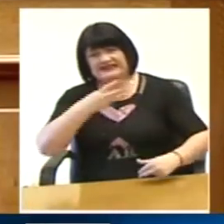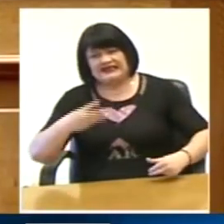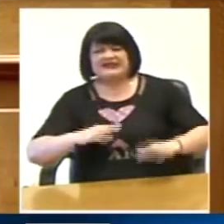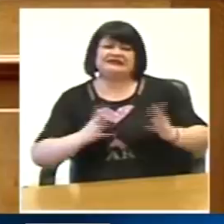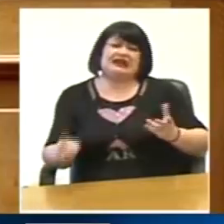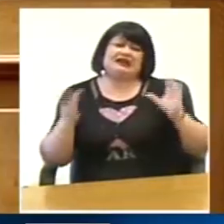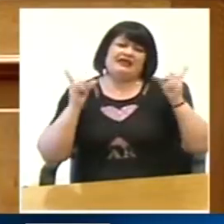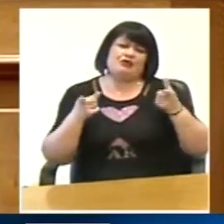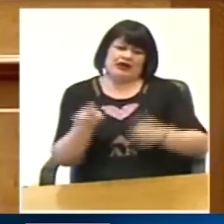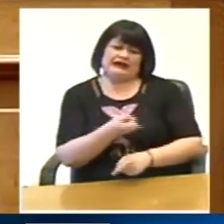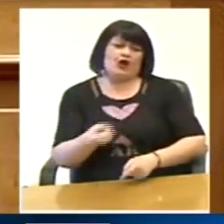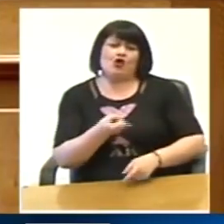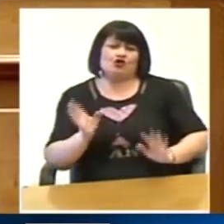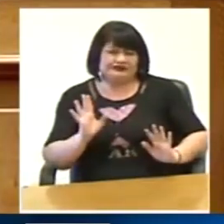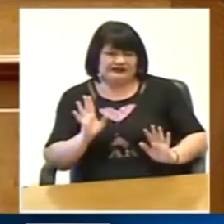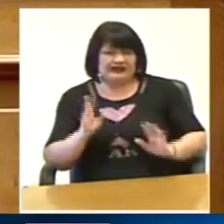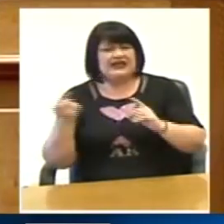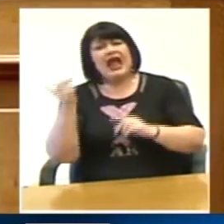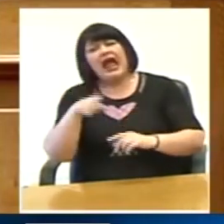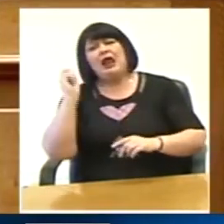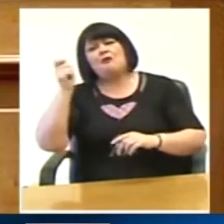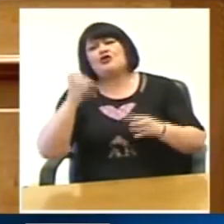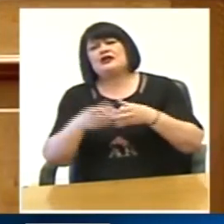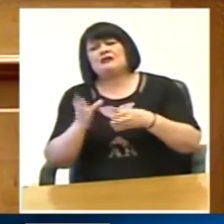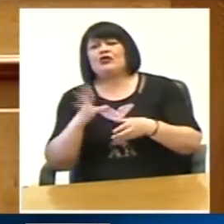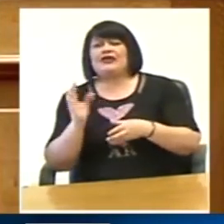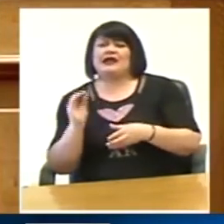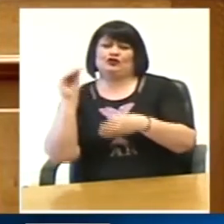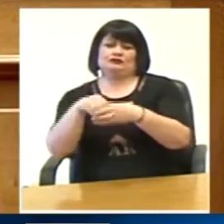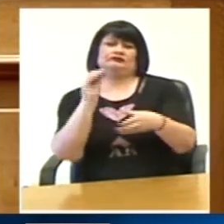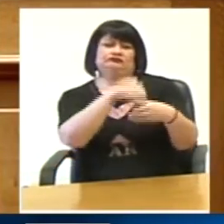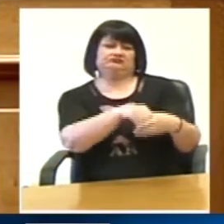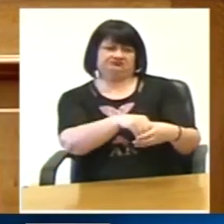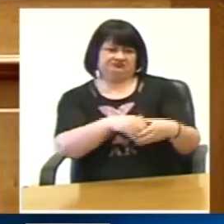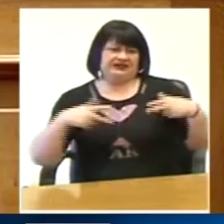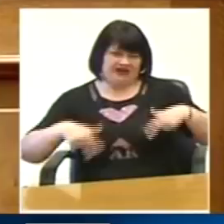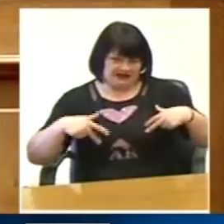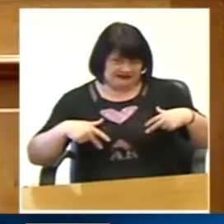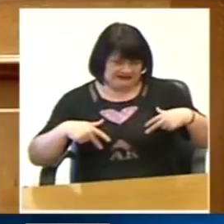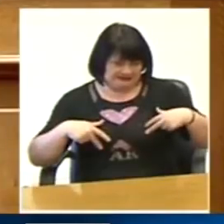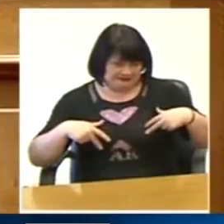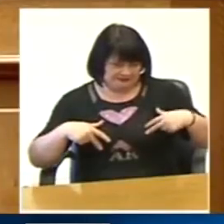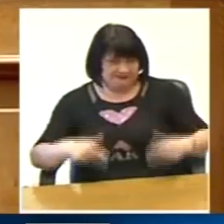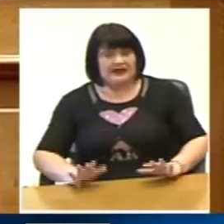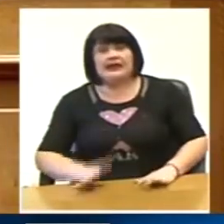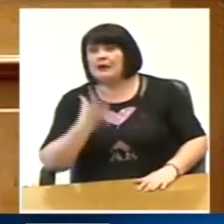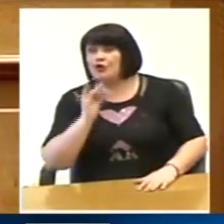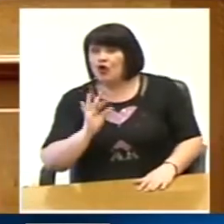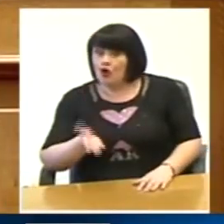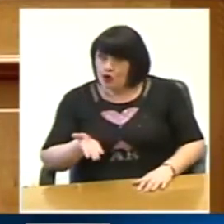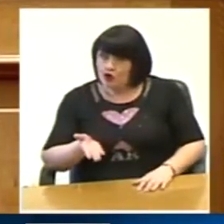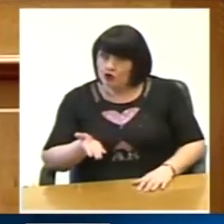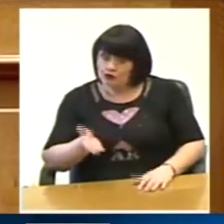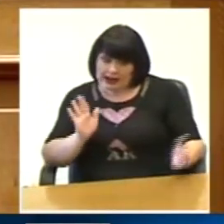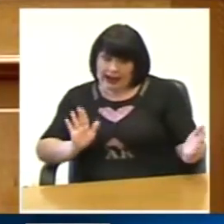Νέας Δημοκρατίας, ή το διαφόρων άλλων πρόθυμων που θέλουν να στηρίξουν τέτοιες κυβερνητικές επιλογές. Γιατί ακριβώς